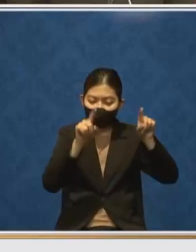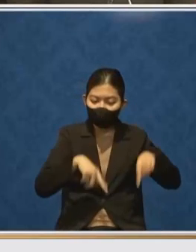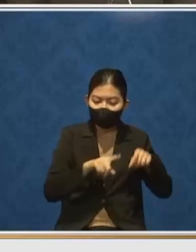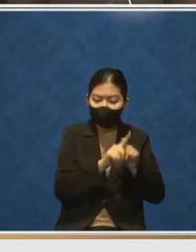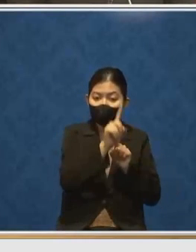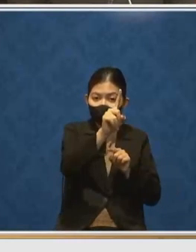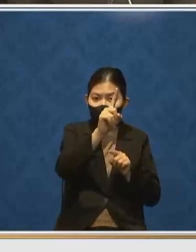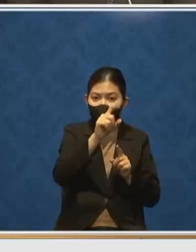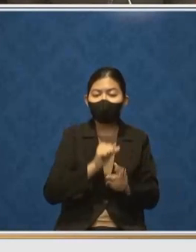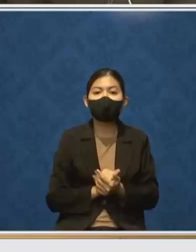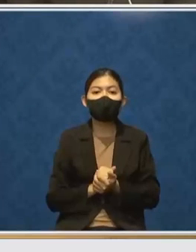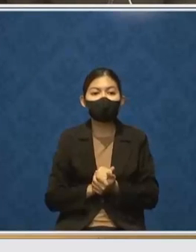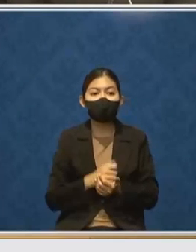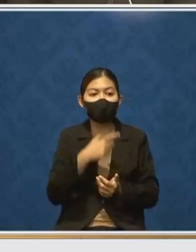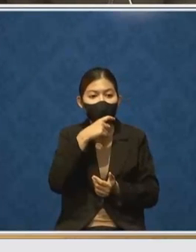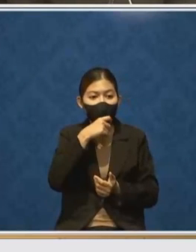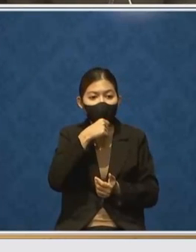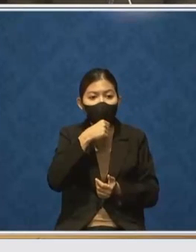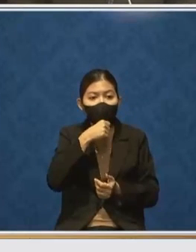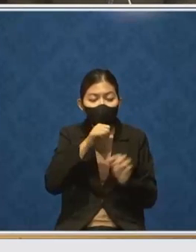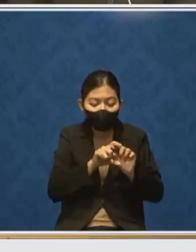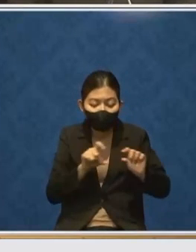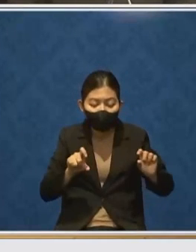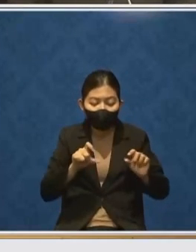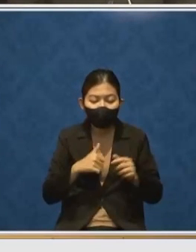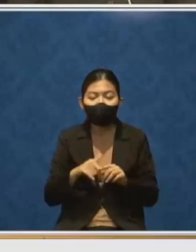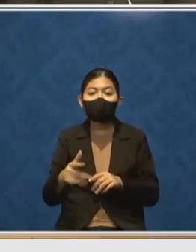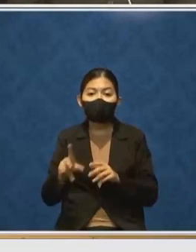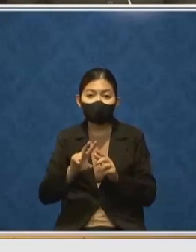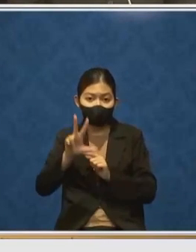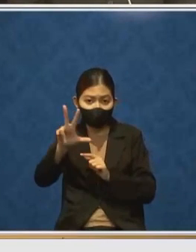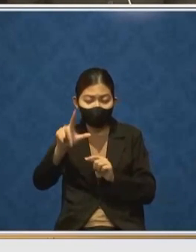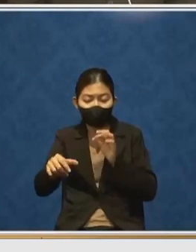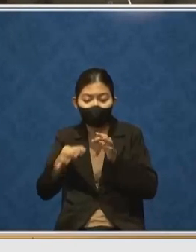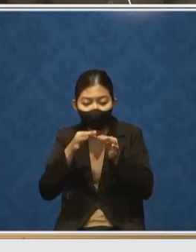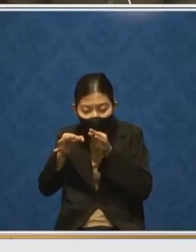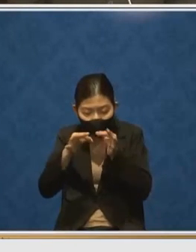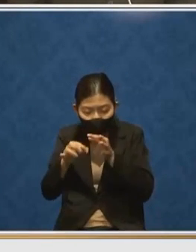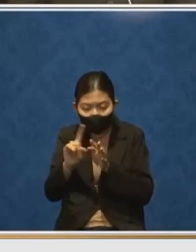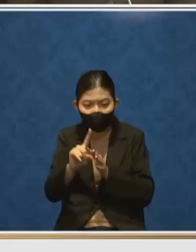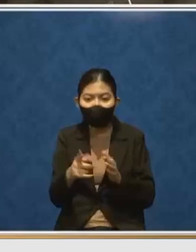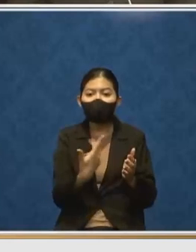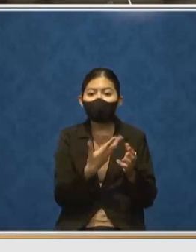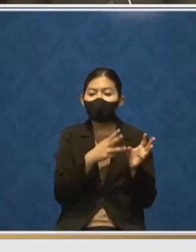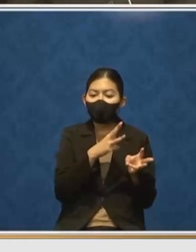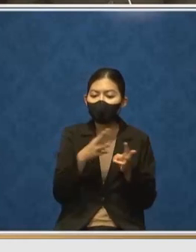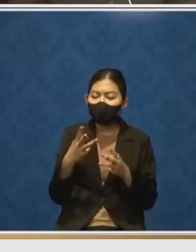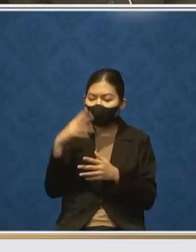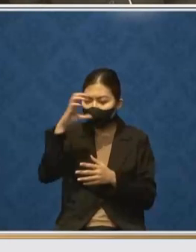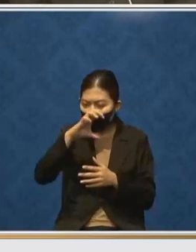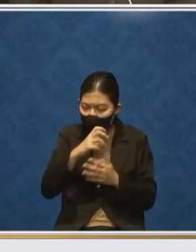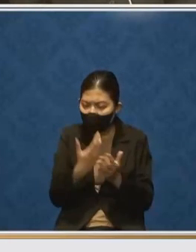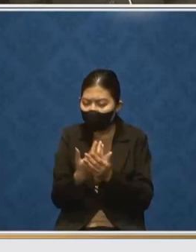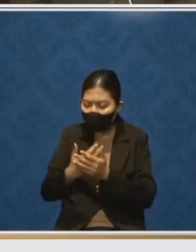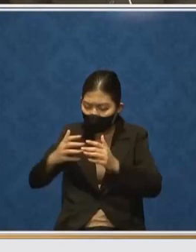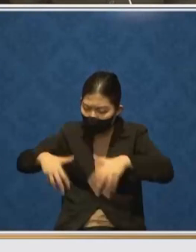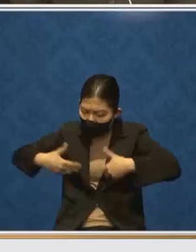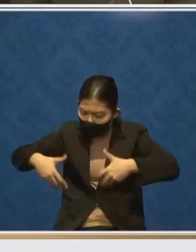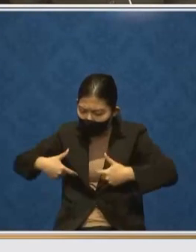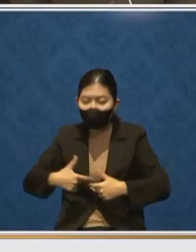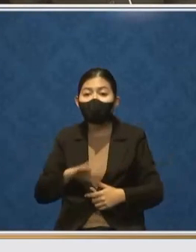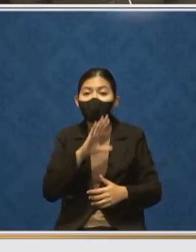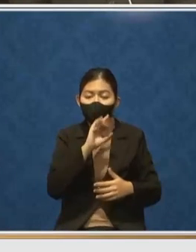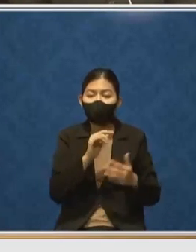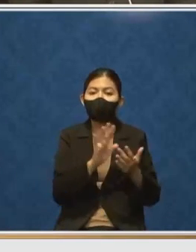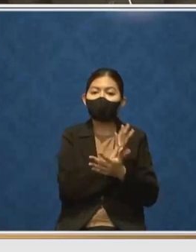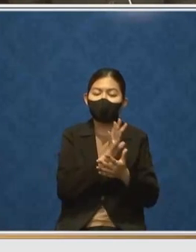เล่มคาดสีส้ม 3. คำอธิบายเกี่ยวกับประมาณการรายรับและวิธีหาเงินส่วนที่ขาดดุลแสดงไว้ในเอกสารงบประมาณฉบับ